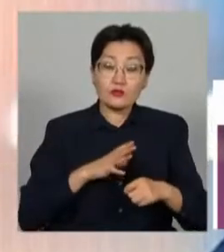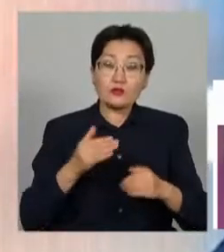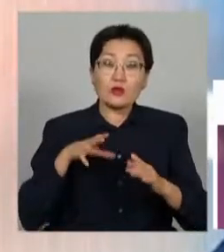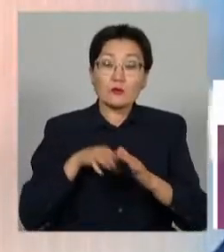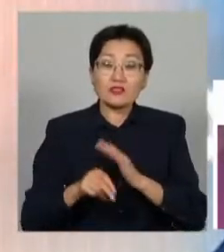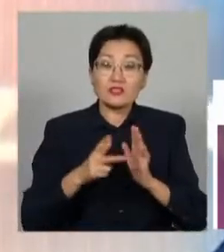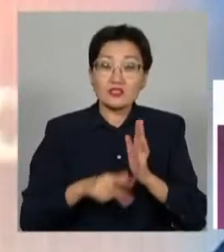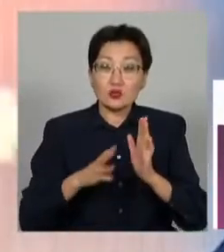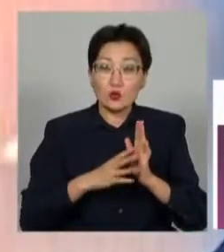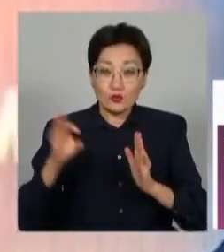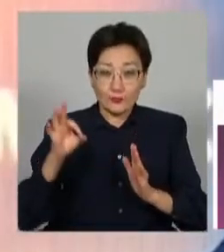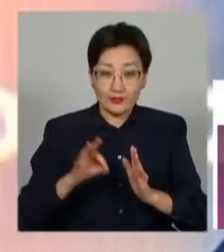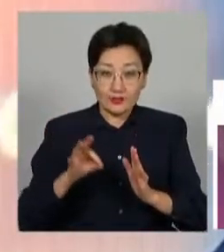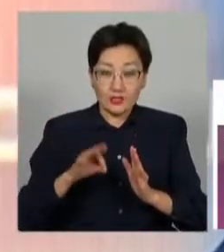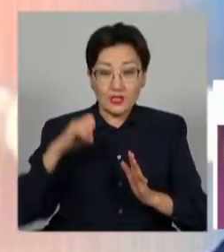соның 89%